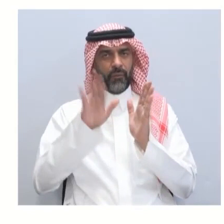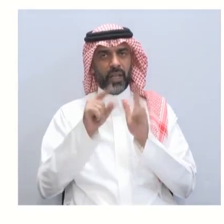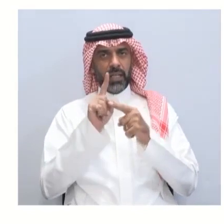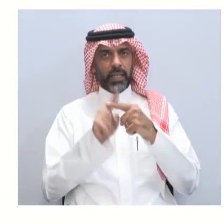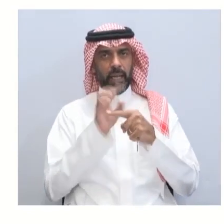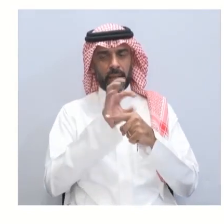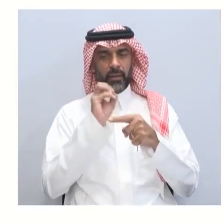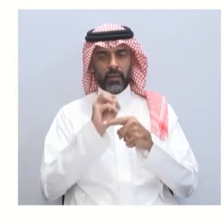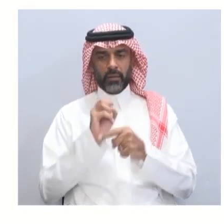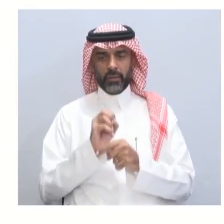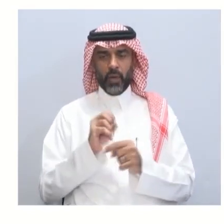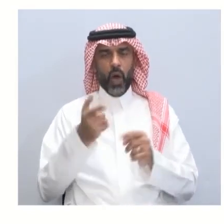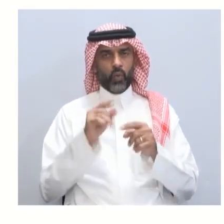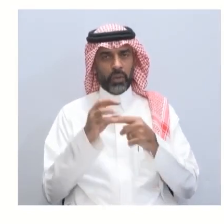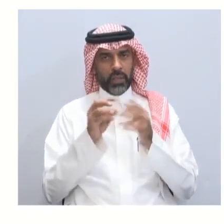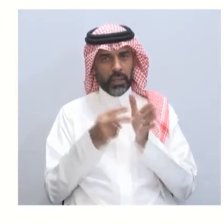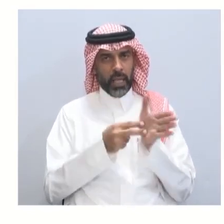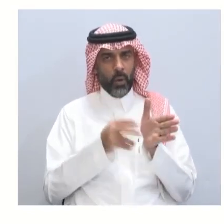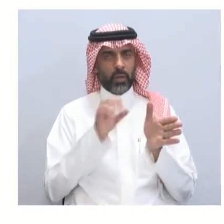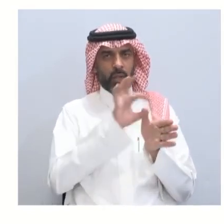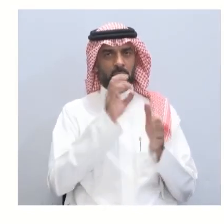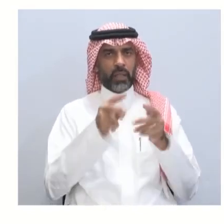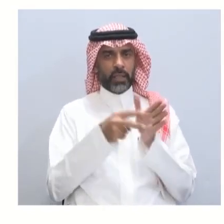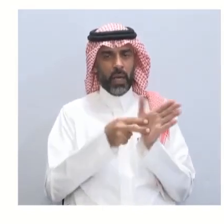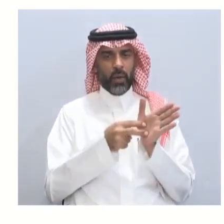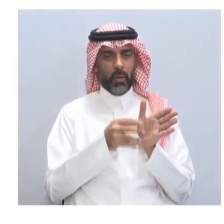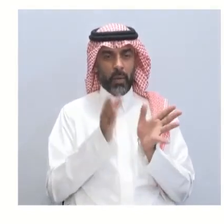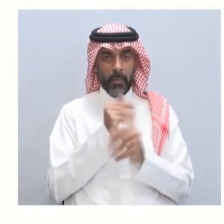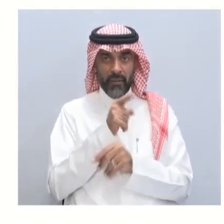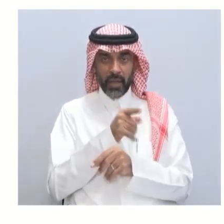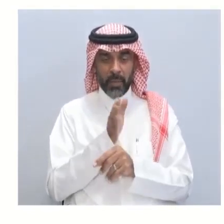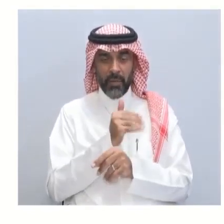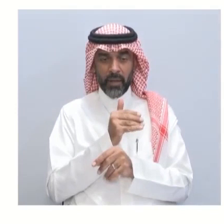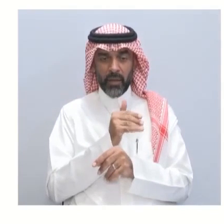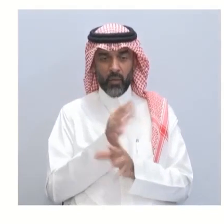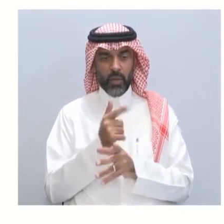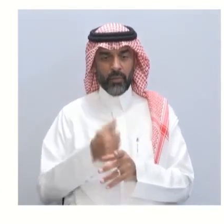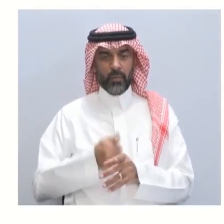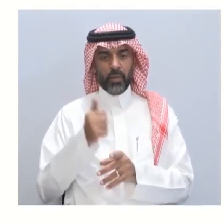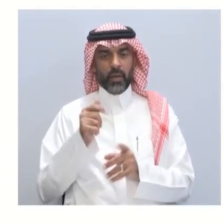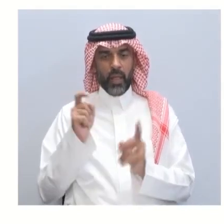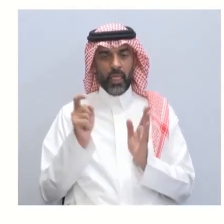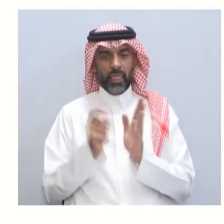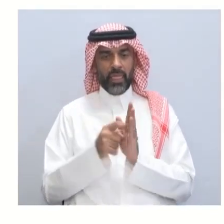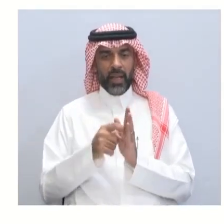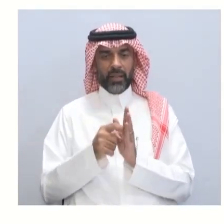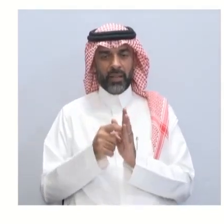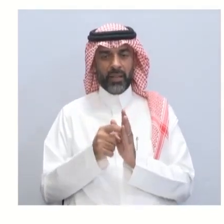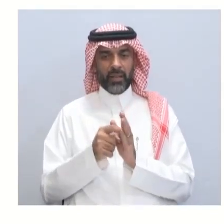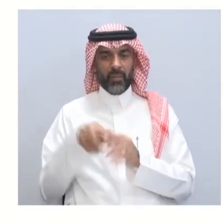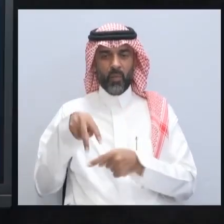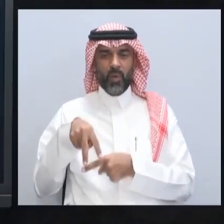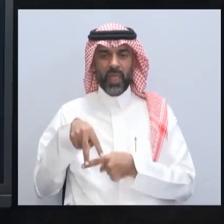علامه اليساوي هنا ان لم تجد علامه اليساوي هنا بامكانك الضغط على هذا المثلث واختيار علامه